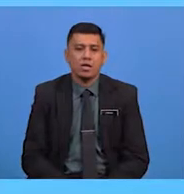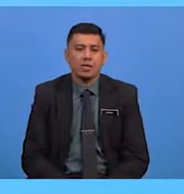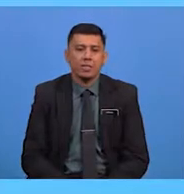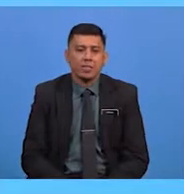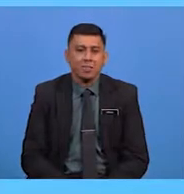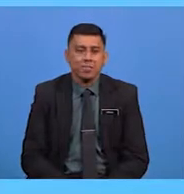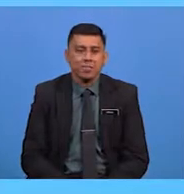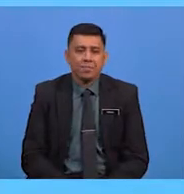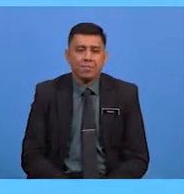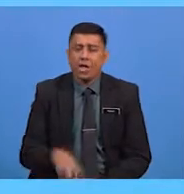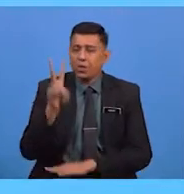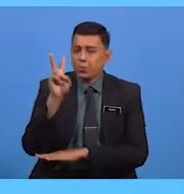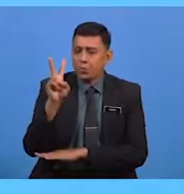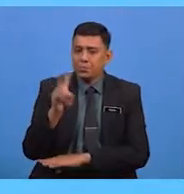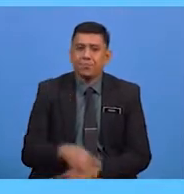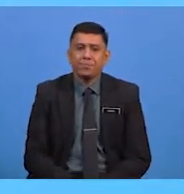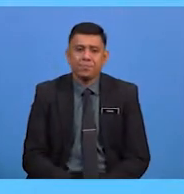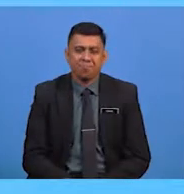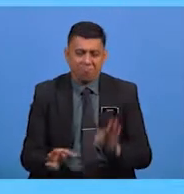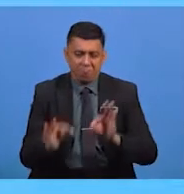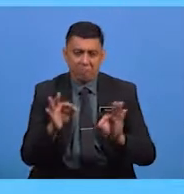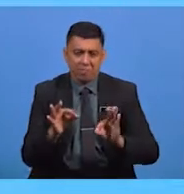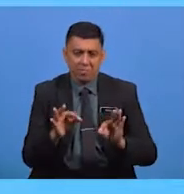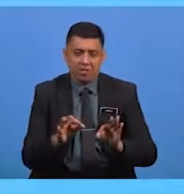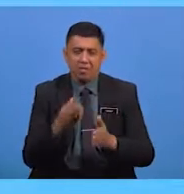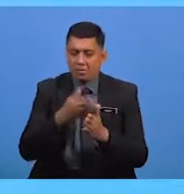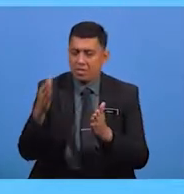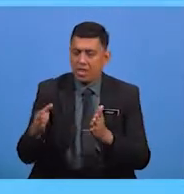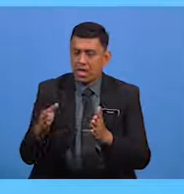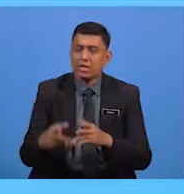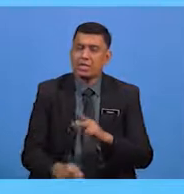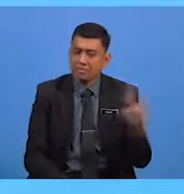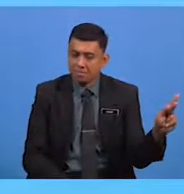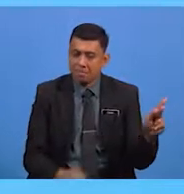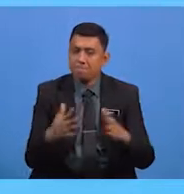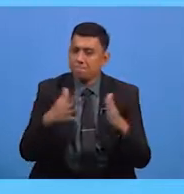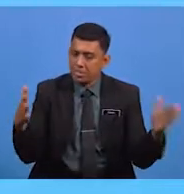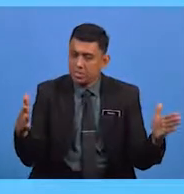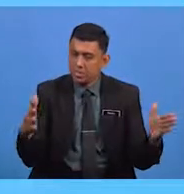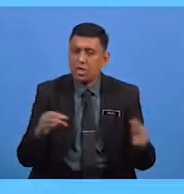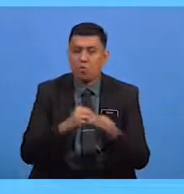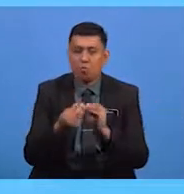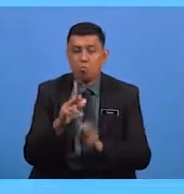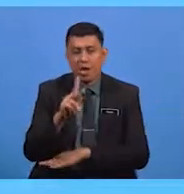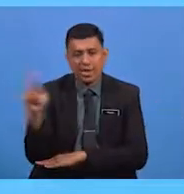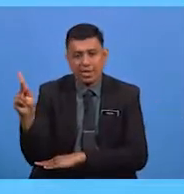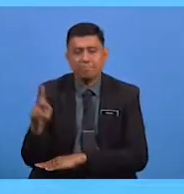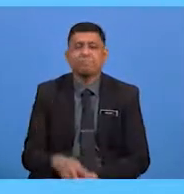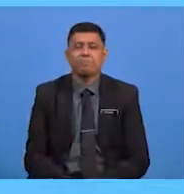dahulu. Kedua, jika nombor sebelah kiri adalah lebih besar daripada nombor sebelah